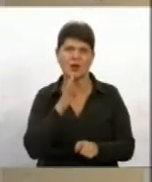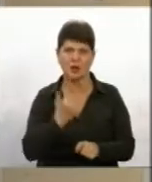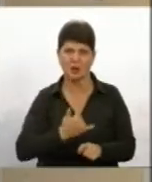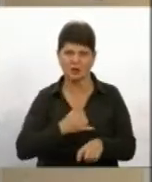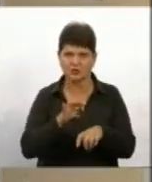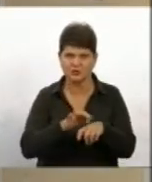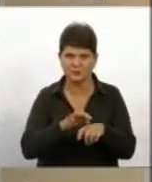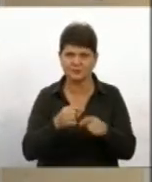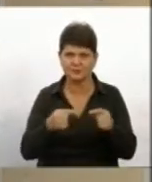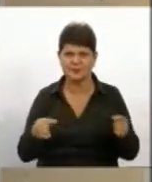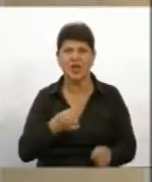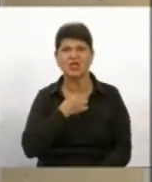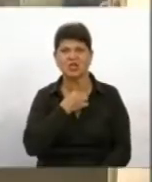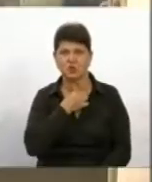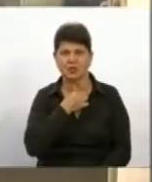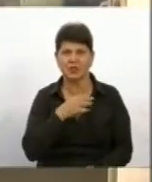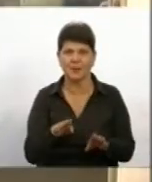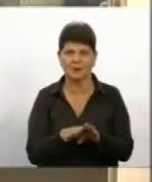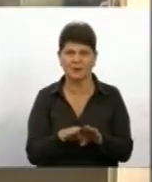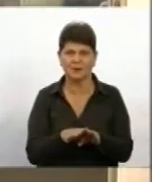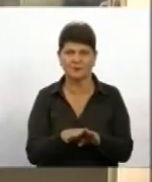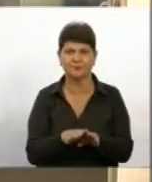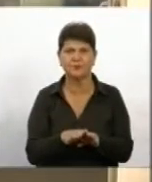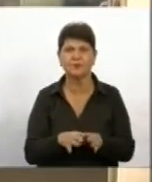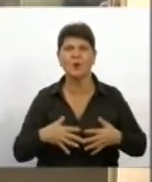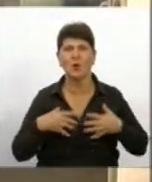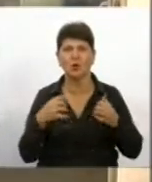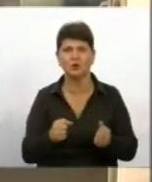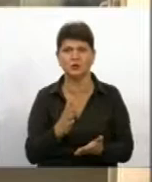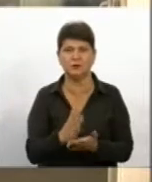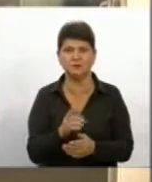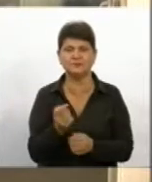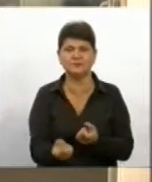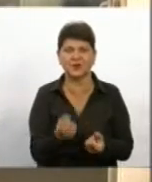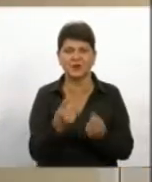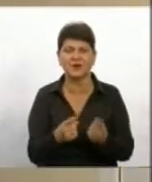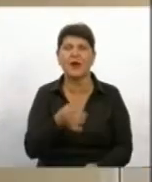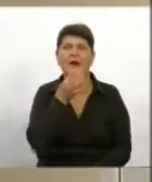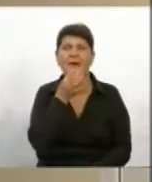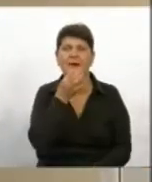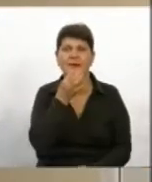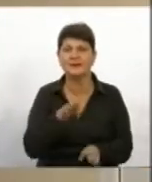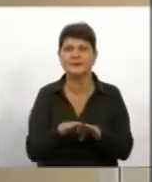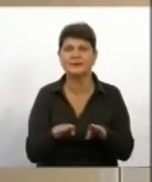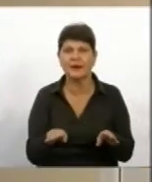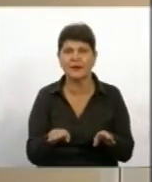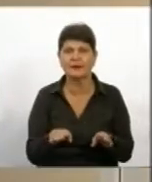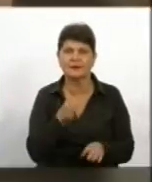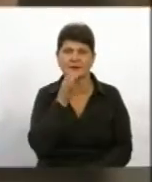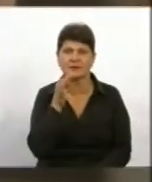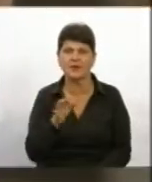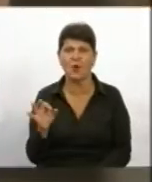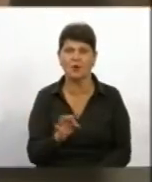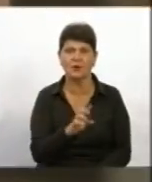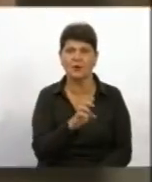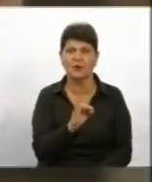сфери, щитоподібної залози. Запорукою одужання є виявлення захворювання на ранніх стадіях, говорить Олексій Біктіміров. Для